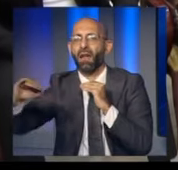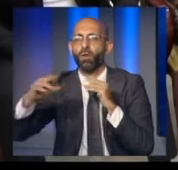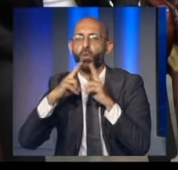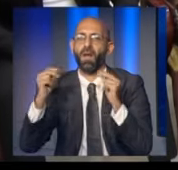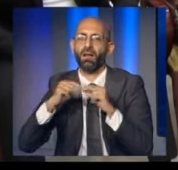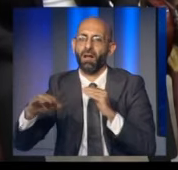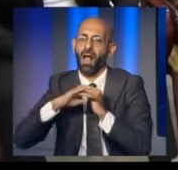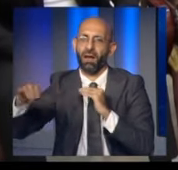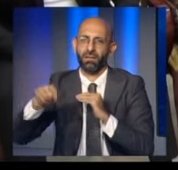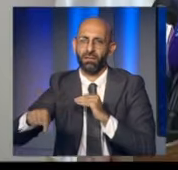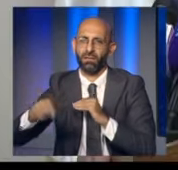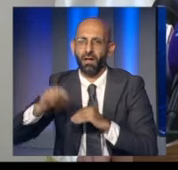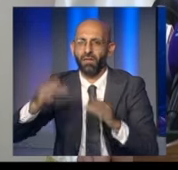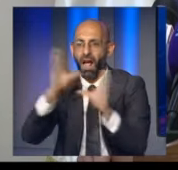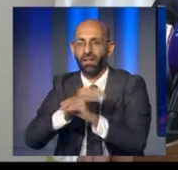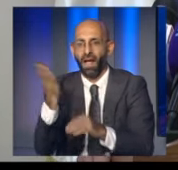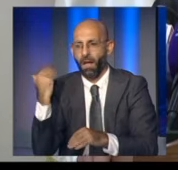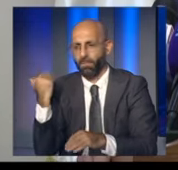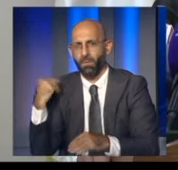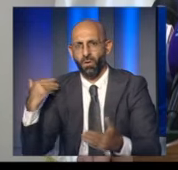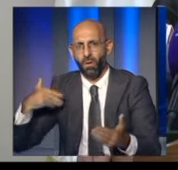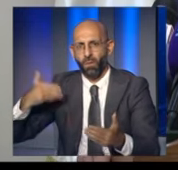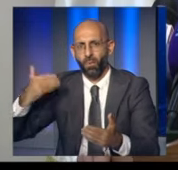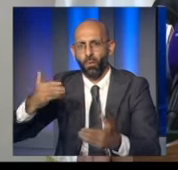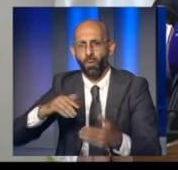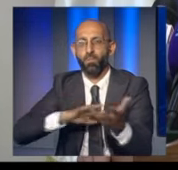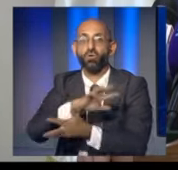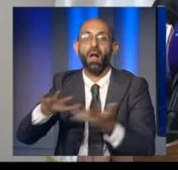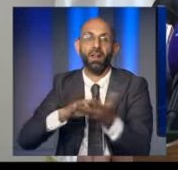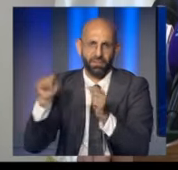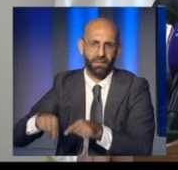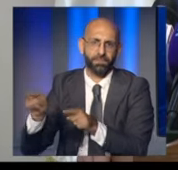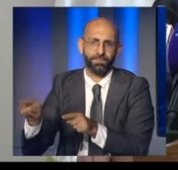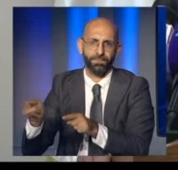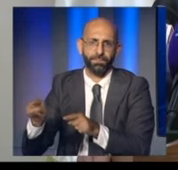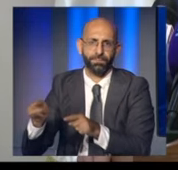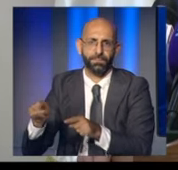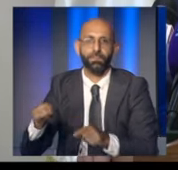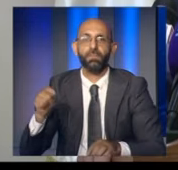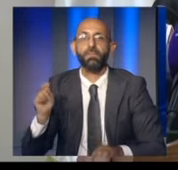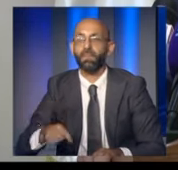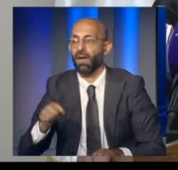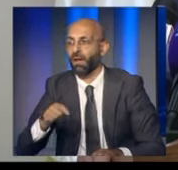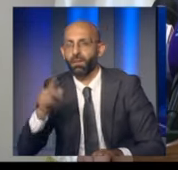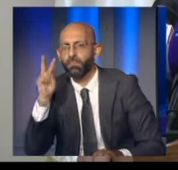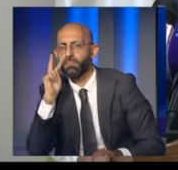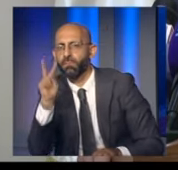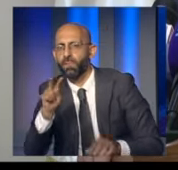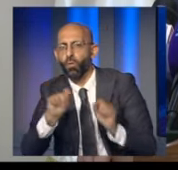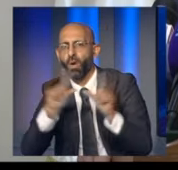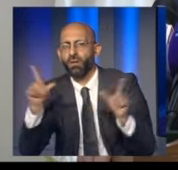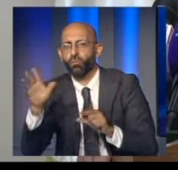شدد رئيس اتحادات ونقابات قطاع النقل البري بسام طليس على أننا مع تطبيق القانون على كافة الأراضي